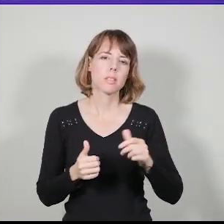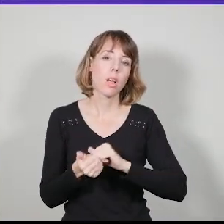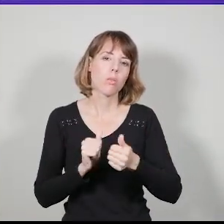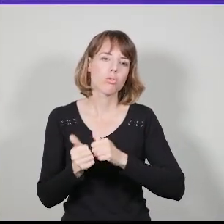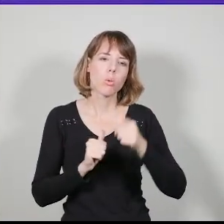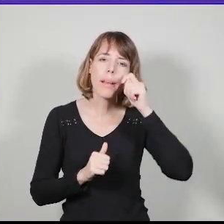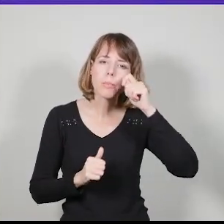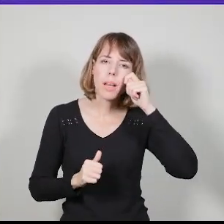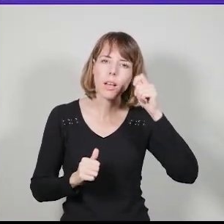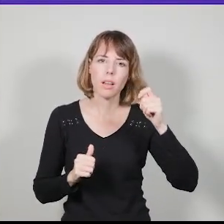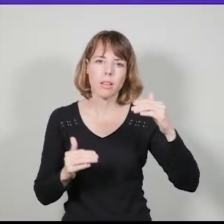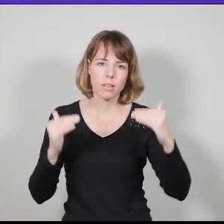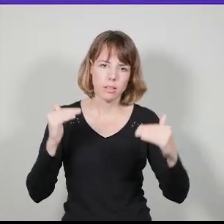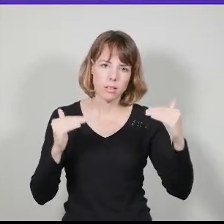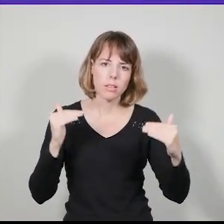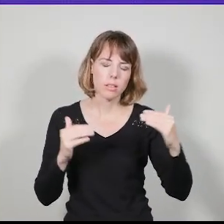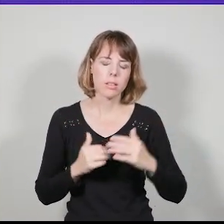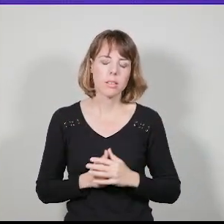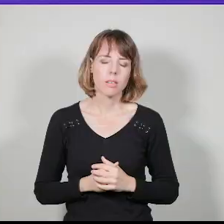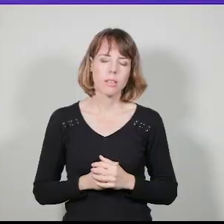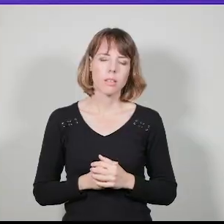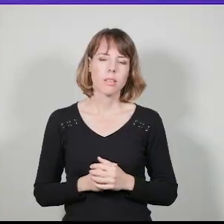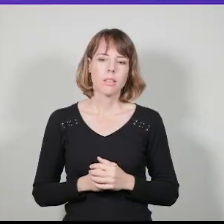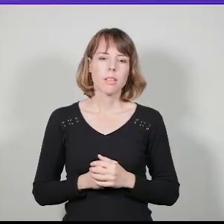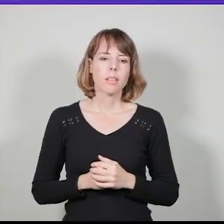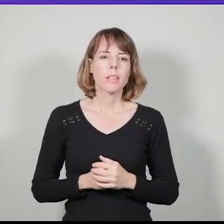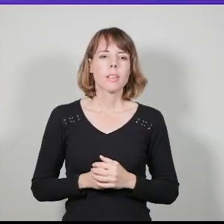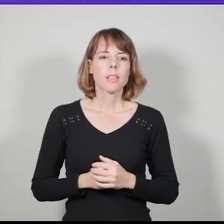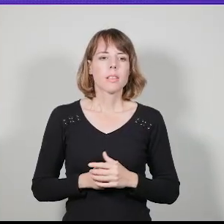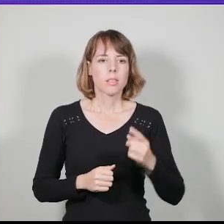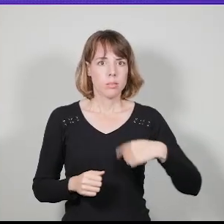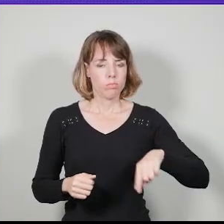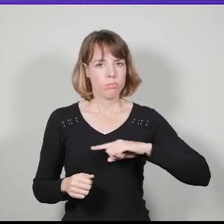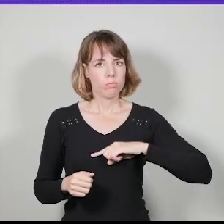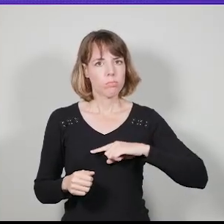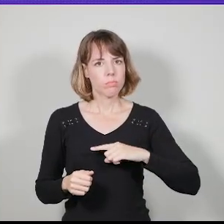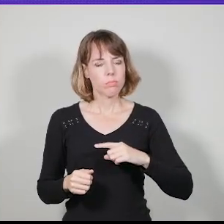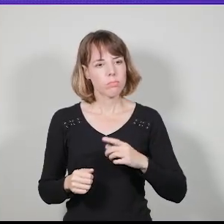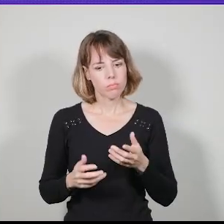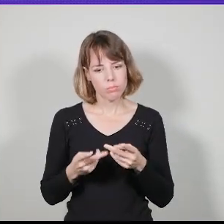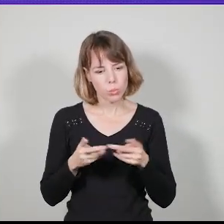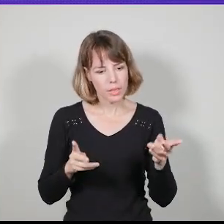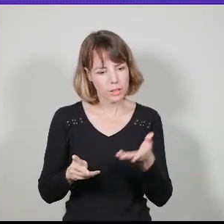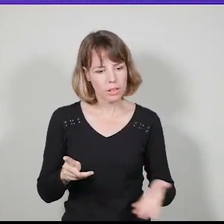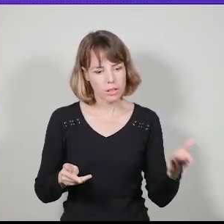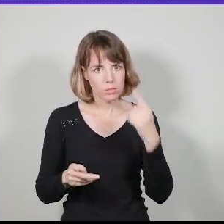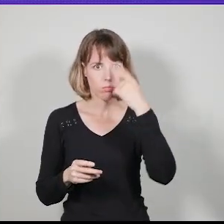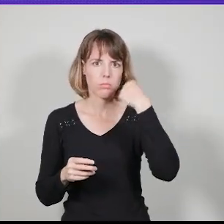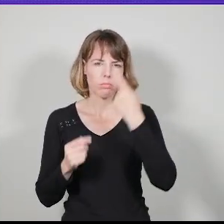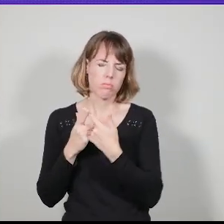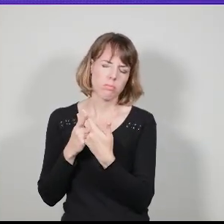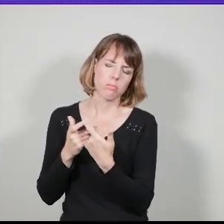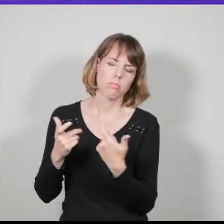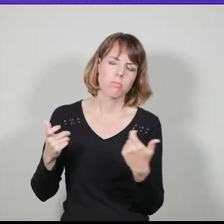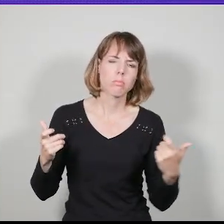d'expertise et d'équilibre d'expertise entre les différents acteurs concernés. Alors nous avons effectivement un public pluriel que vous avez nommé en